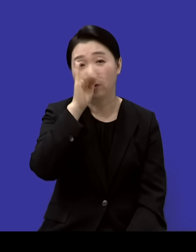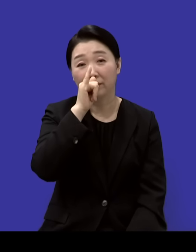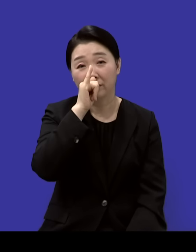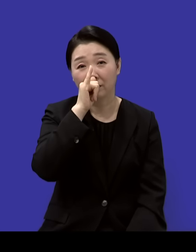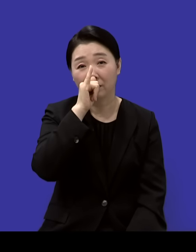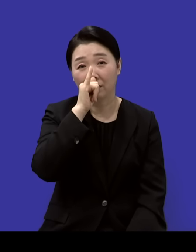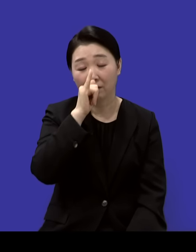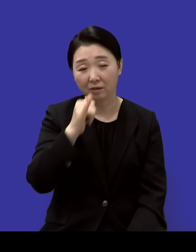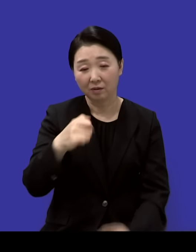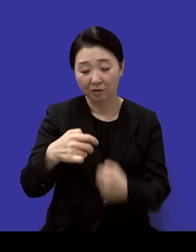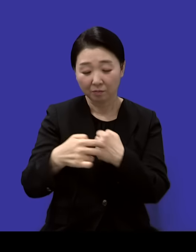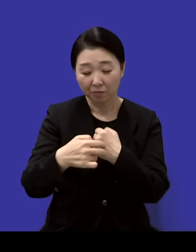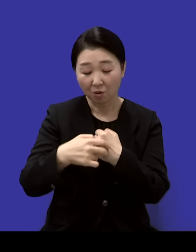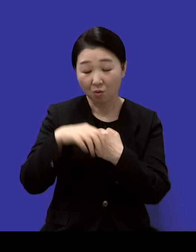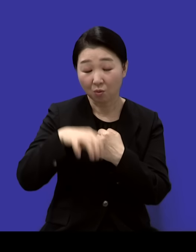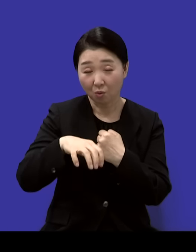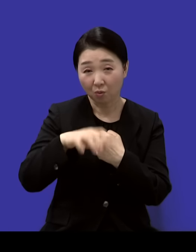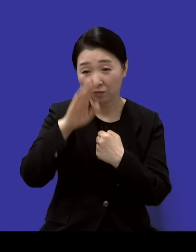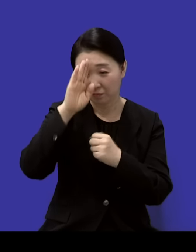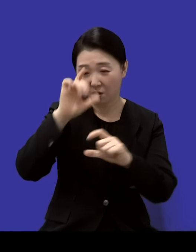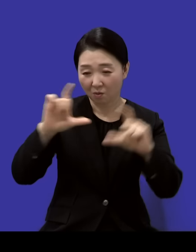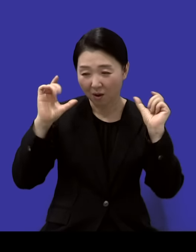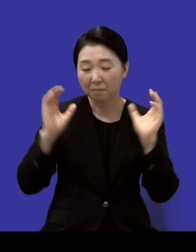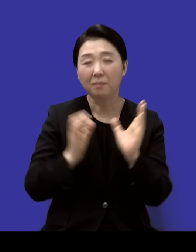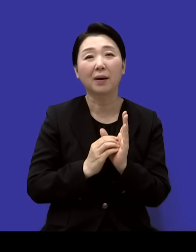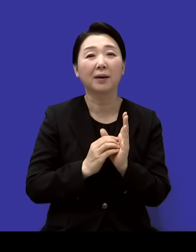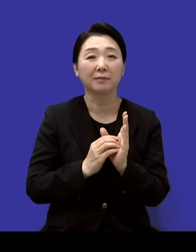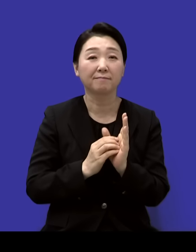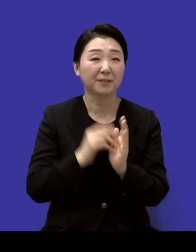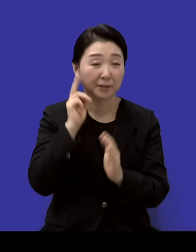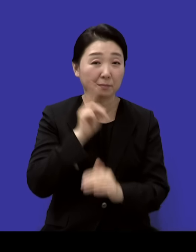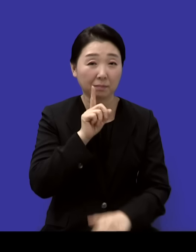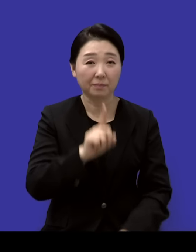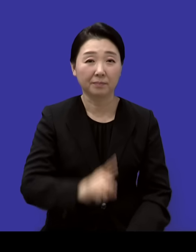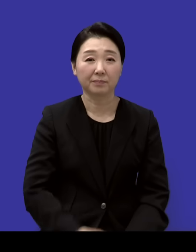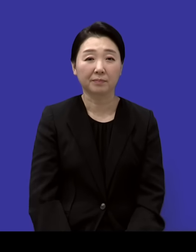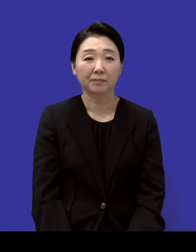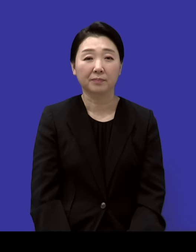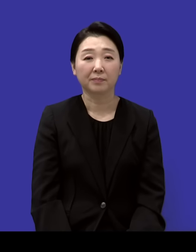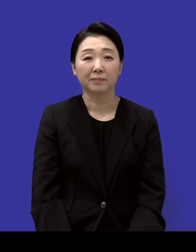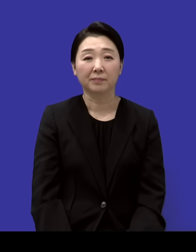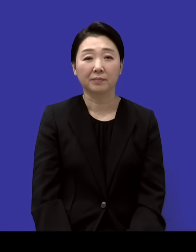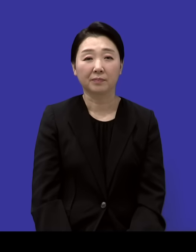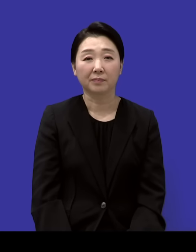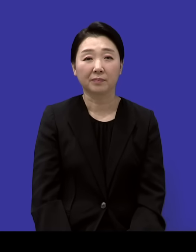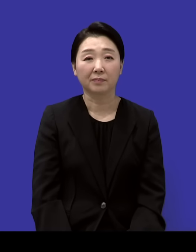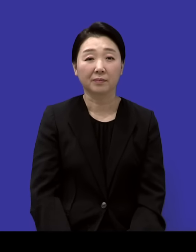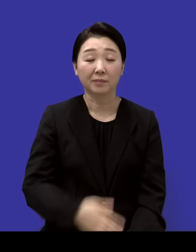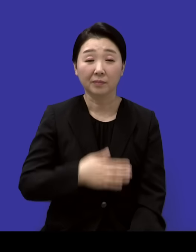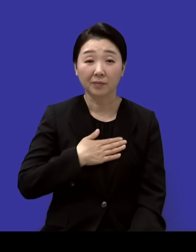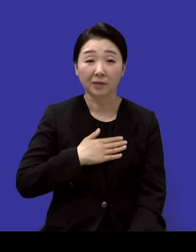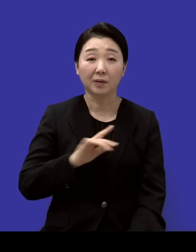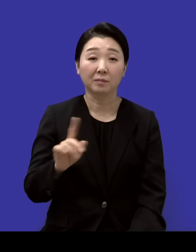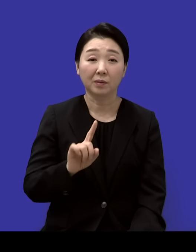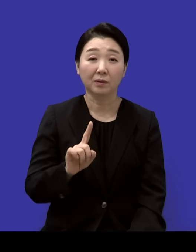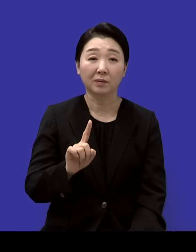병원에서 그렇게 진단을 받고 중증으로 진단받고 예. 저는 사실 이제 3번, 5번 정도